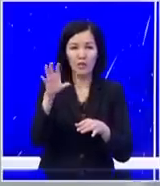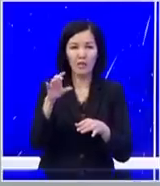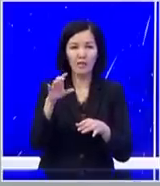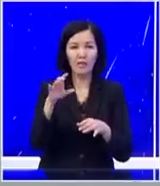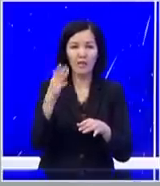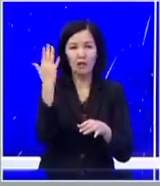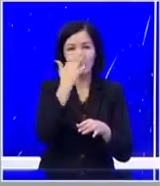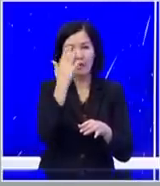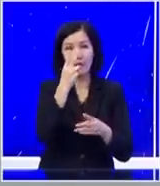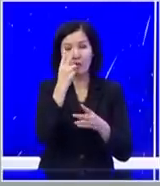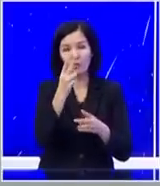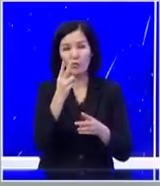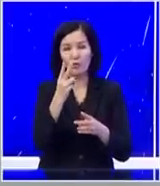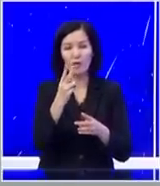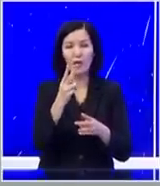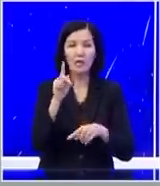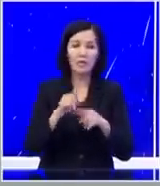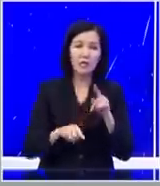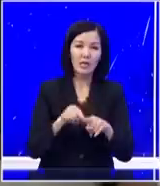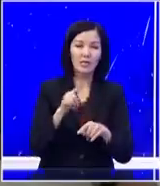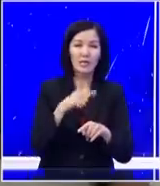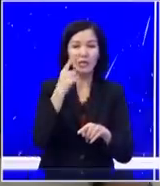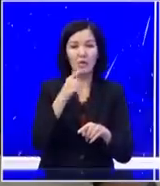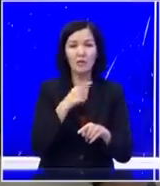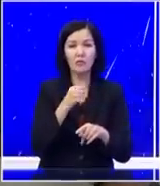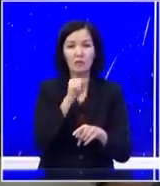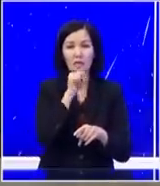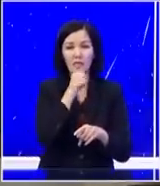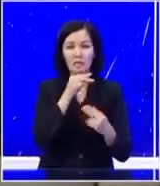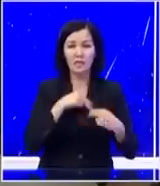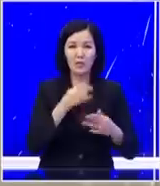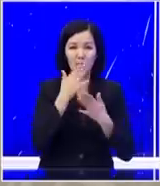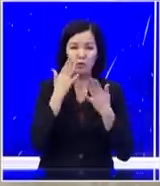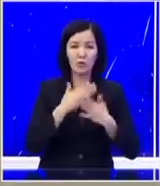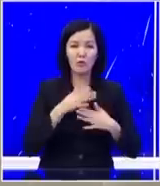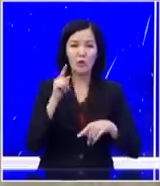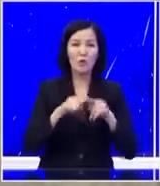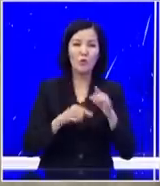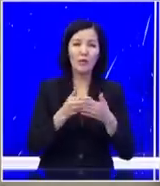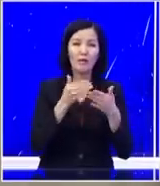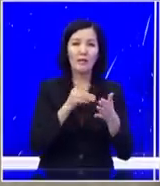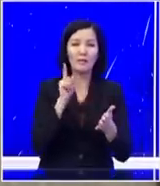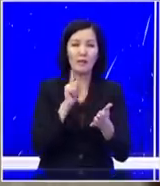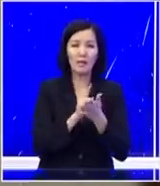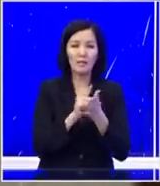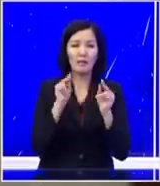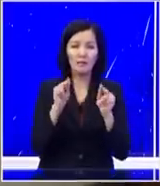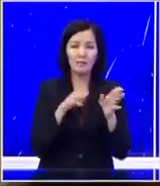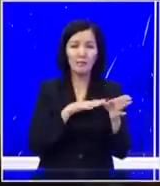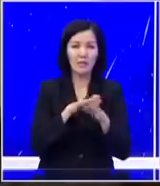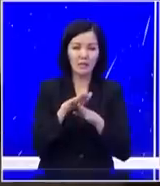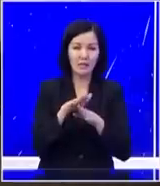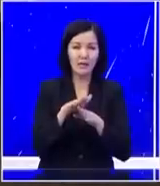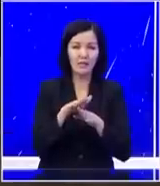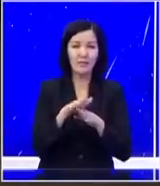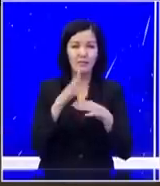қалған кадрларын көрді. Жақындарының айтуынша аталарының еңбек қор, отан алдындағы адал қызметі көпке үлгінеге. Ал